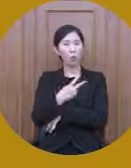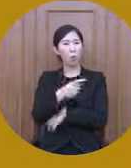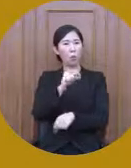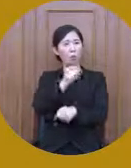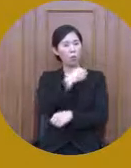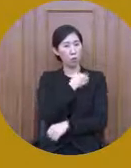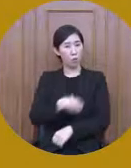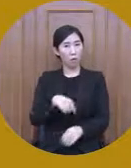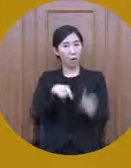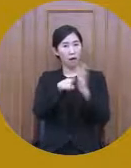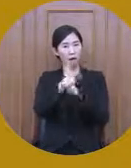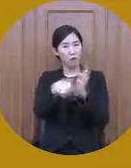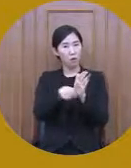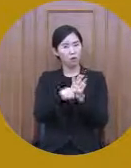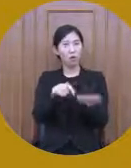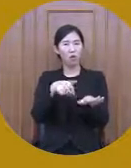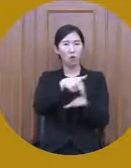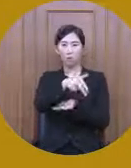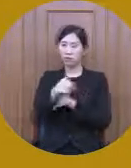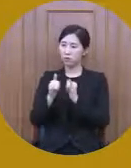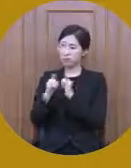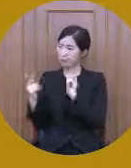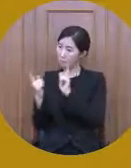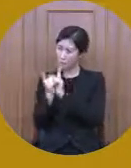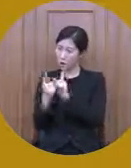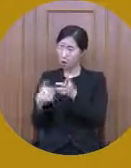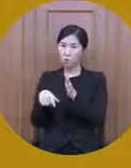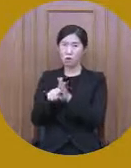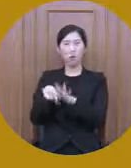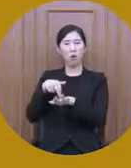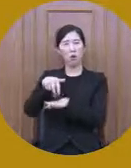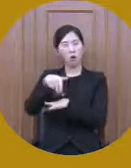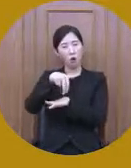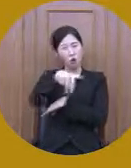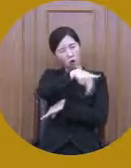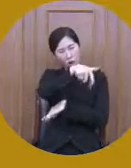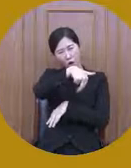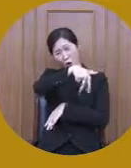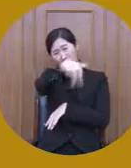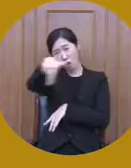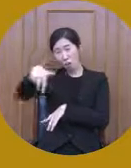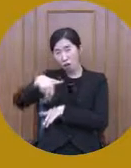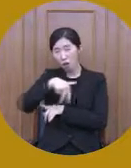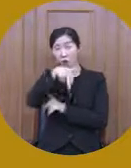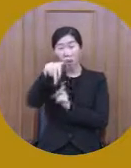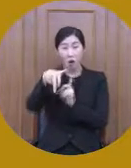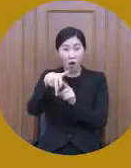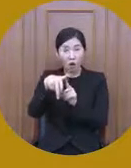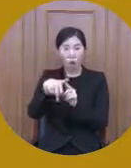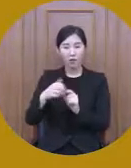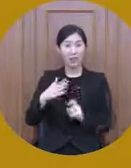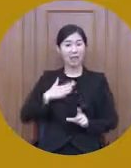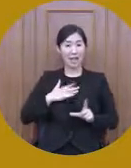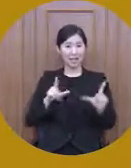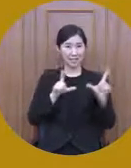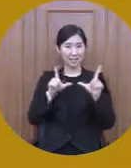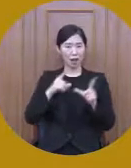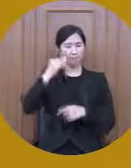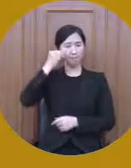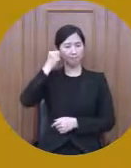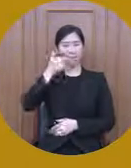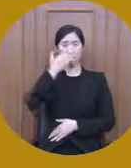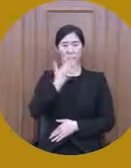이웃도 만나고 영화관도 가고 그런데 그것이 결국에는 내 삶을 윤택하게 할 뿐 아니라